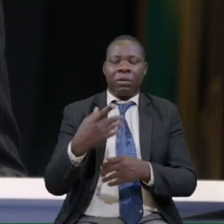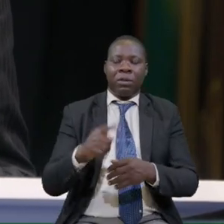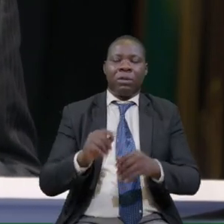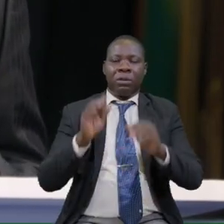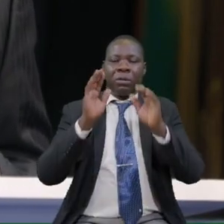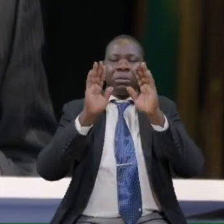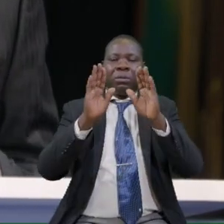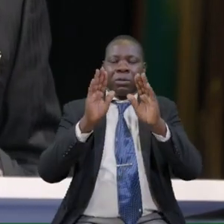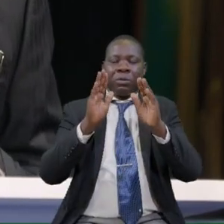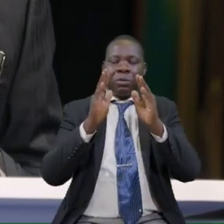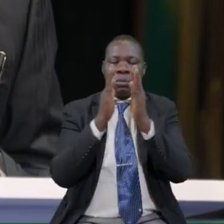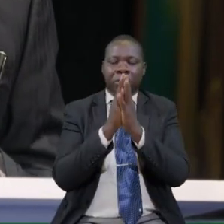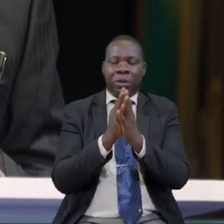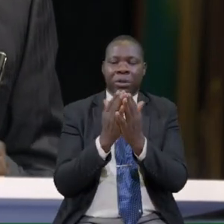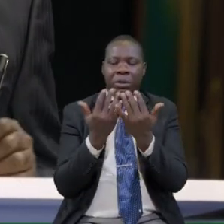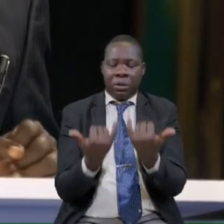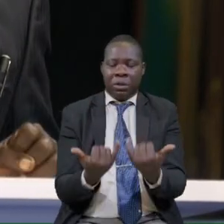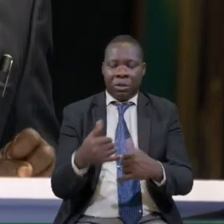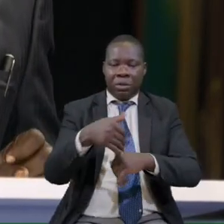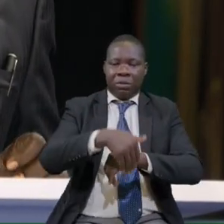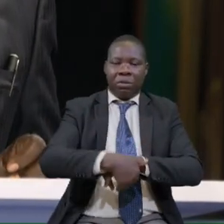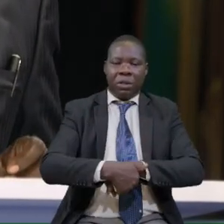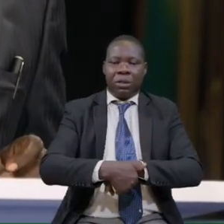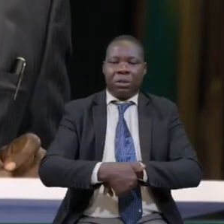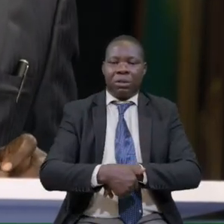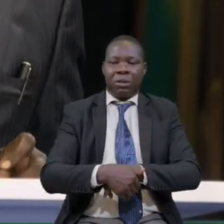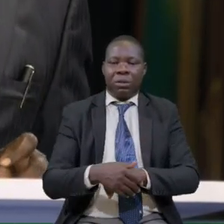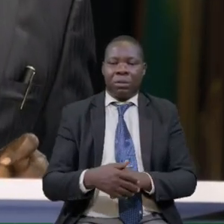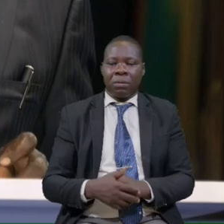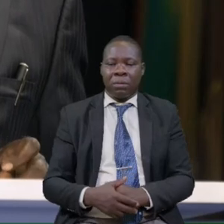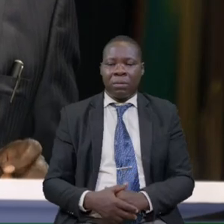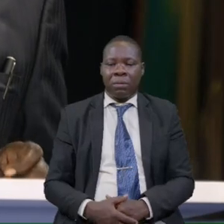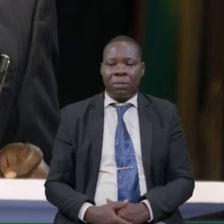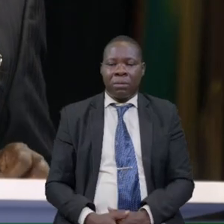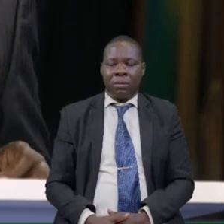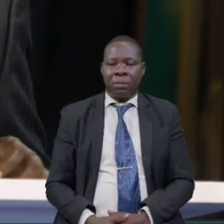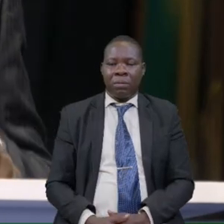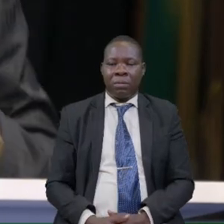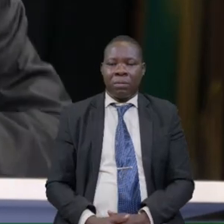Après la prière de miracle de ce soir,